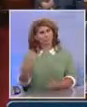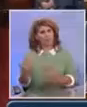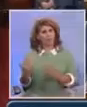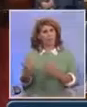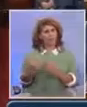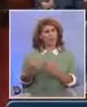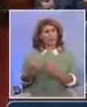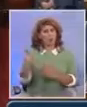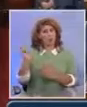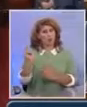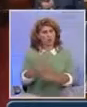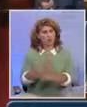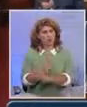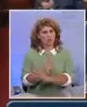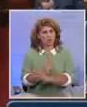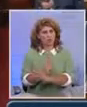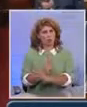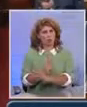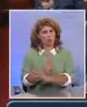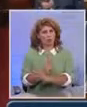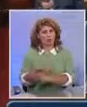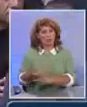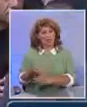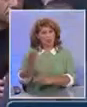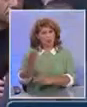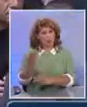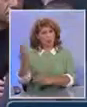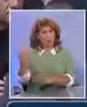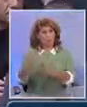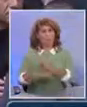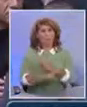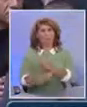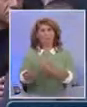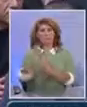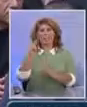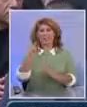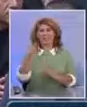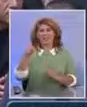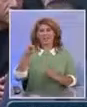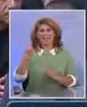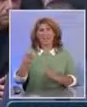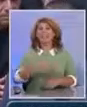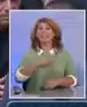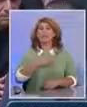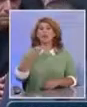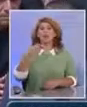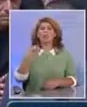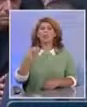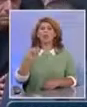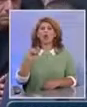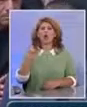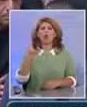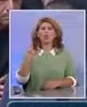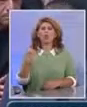πολιτικό του σύμβουλο, τον νεότερο πρώην γραμματέα της ΚΝΕ, τον κύριο Θοδωρικάκο, επανέλαβε το